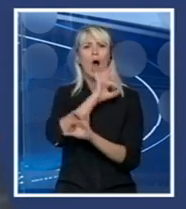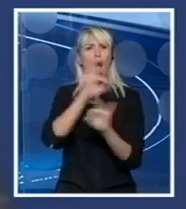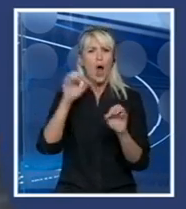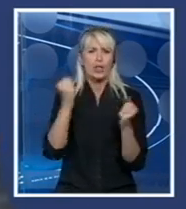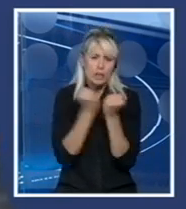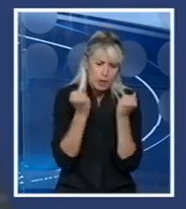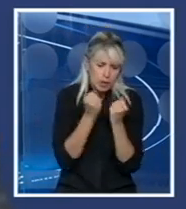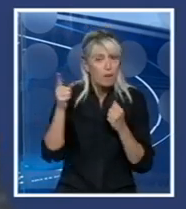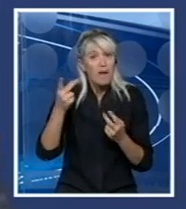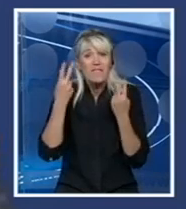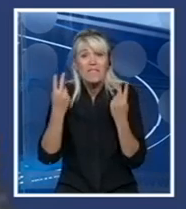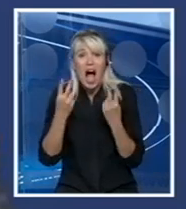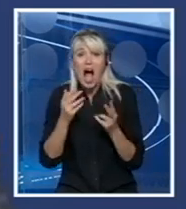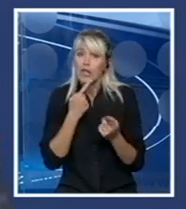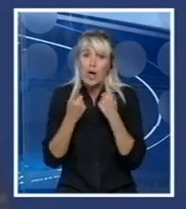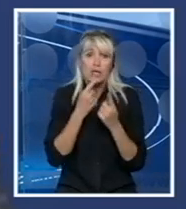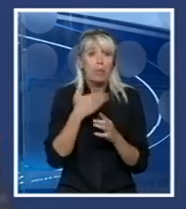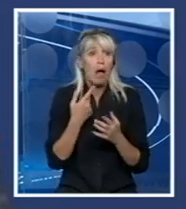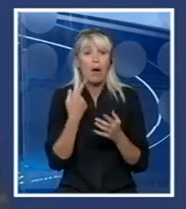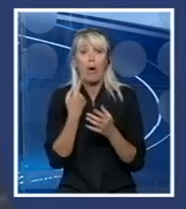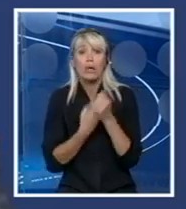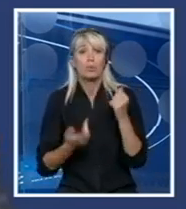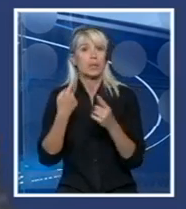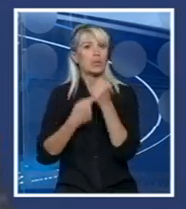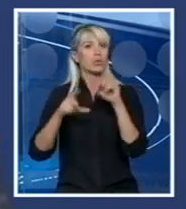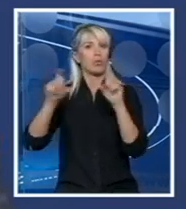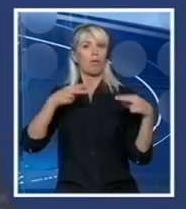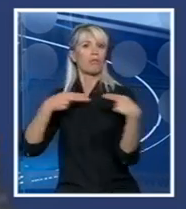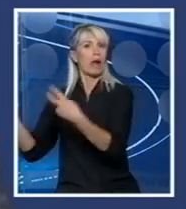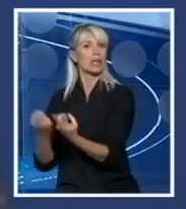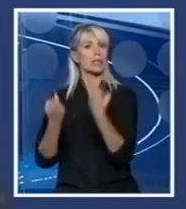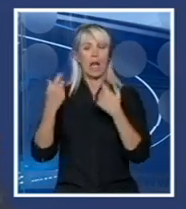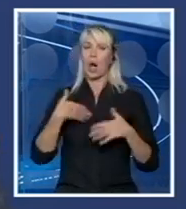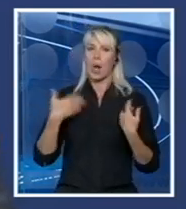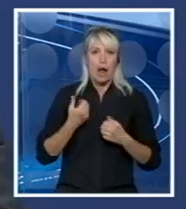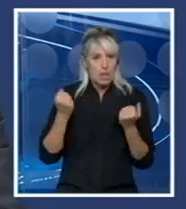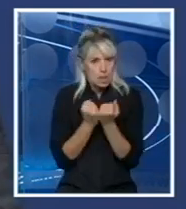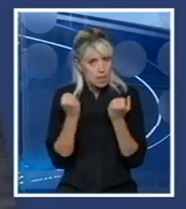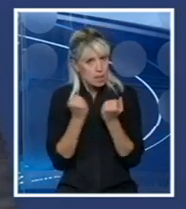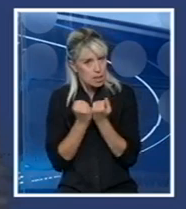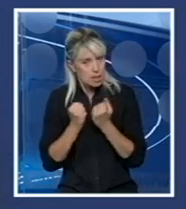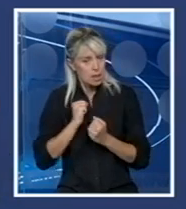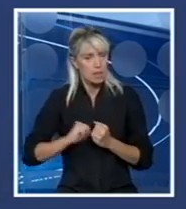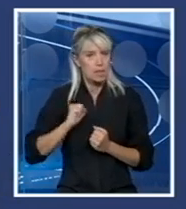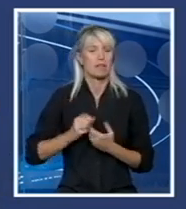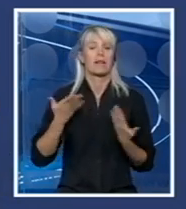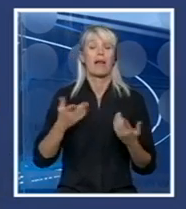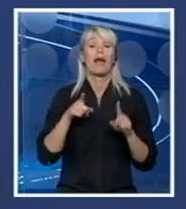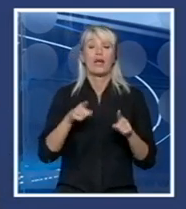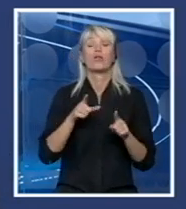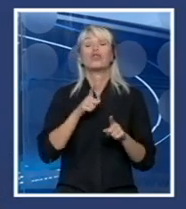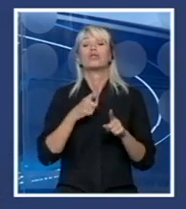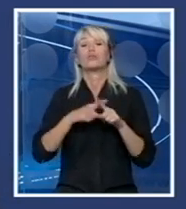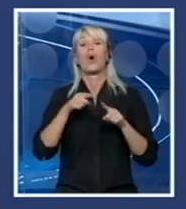strašno važno da polažu ispit. Tako da ćemo one kontrole koje su u domovima bile, u ovom centru, znači studentskom, još